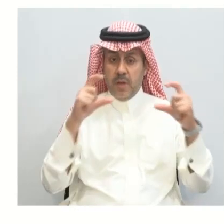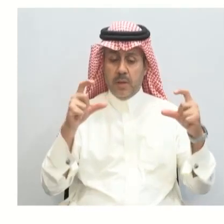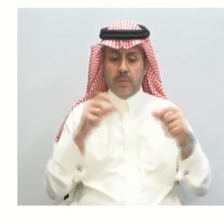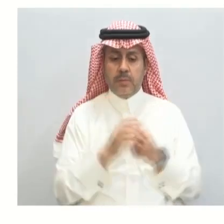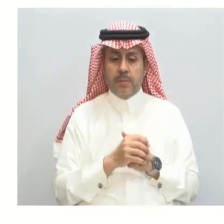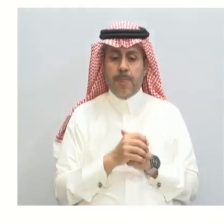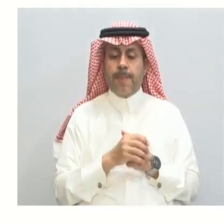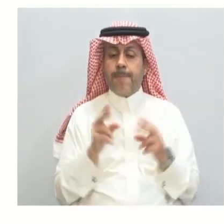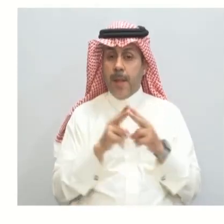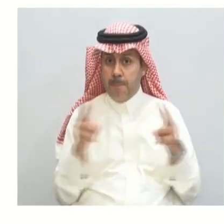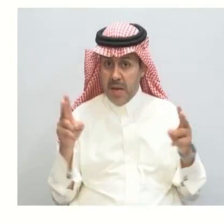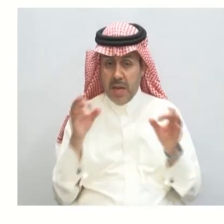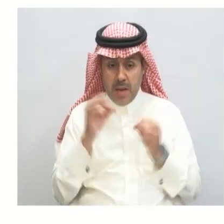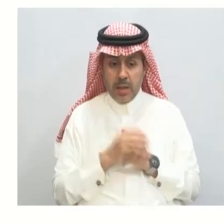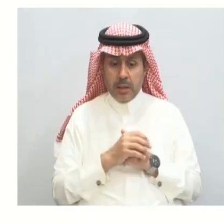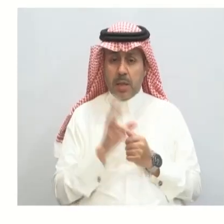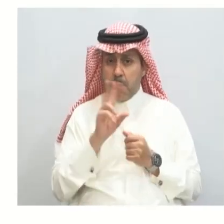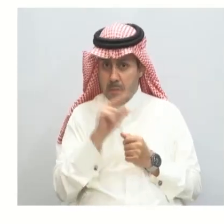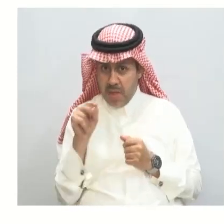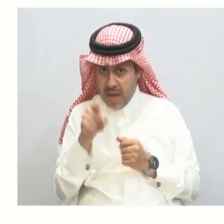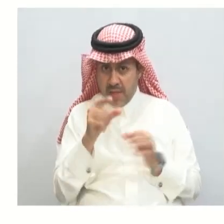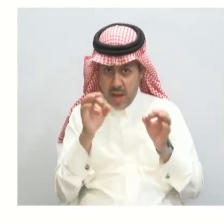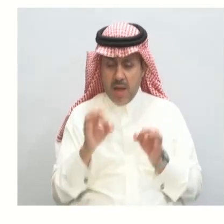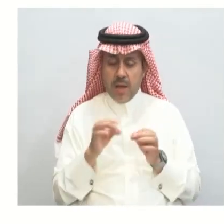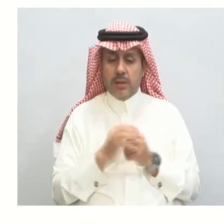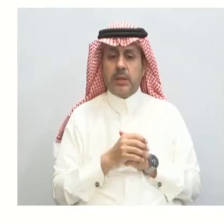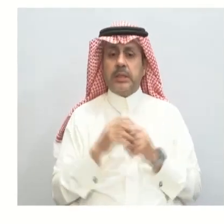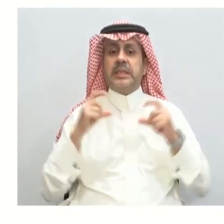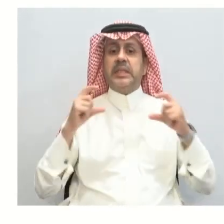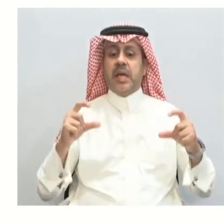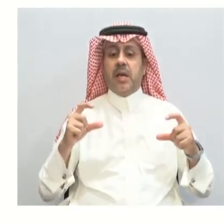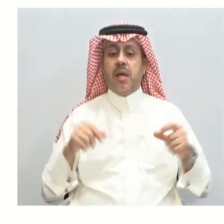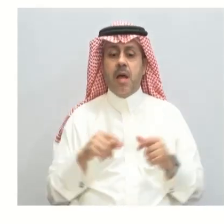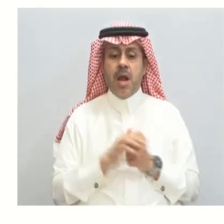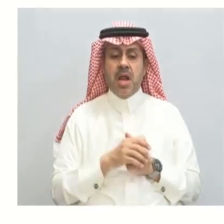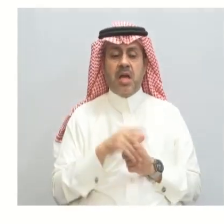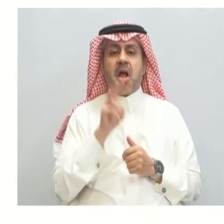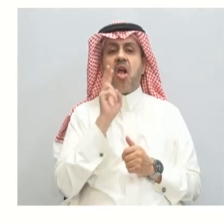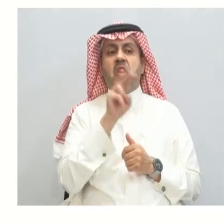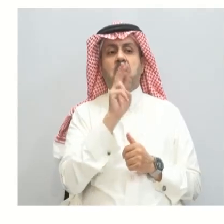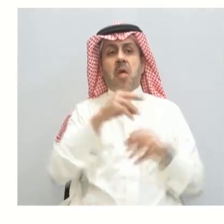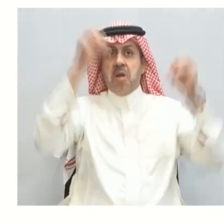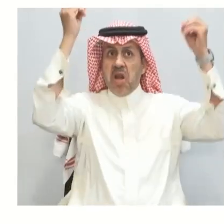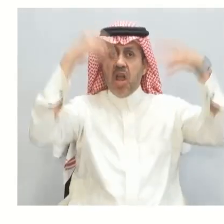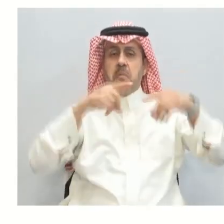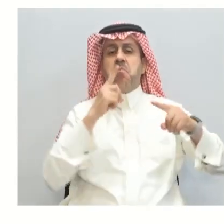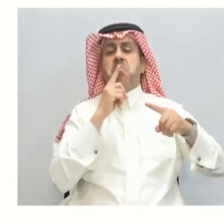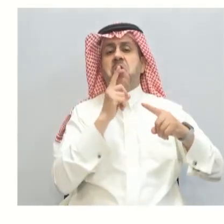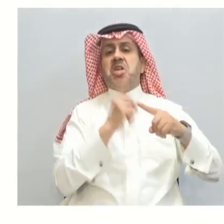الشكور اذكر الايه التي توافق هذه الايه في الدلاله على ان جحود النعم من طبيعه